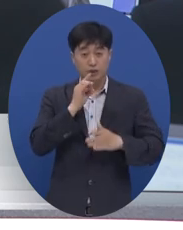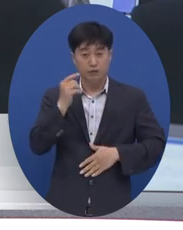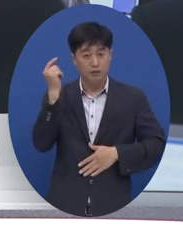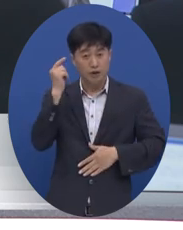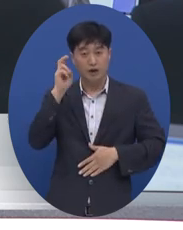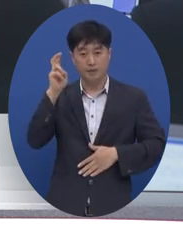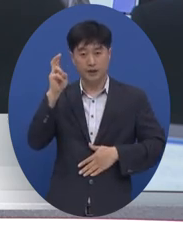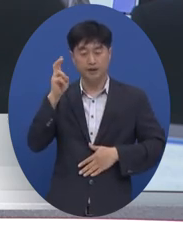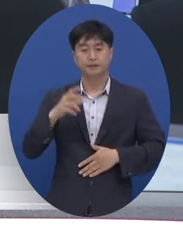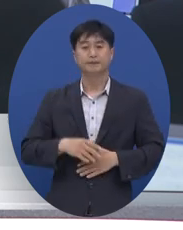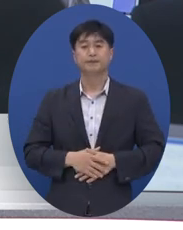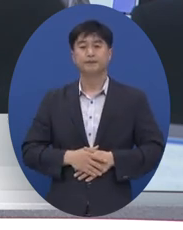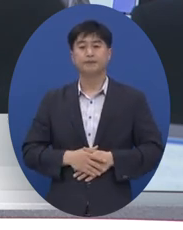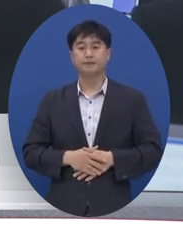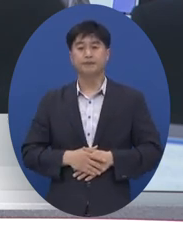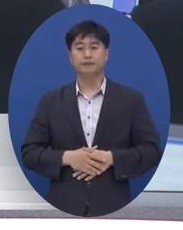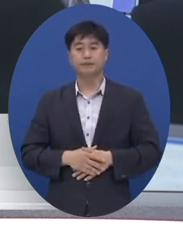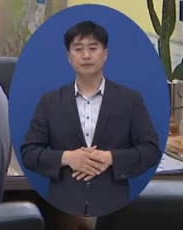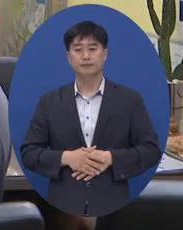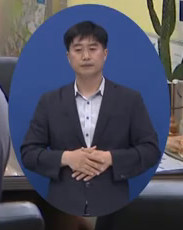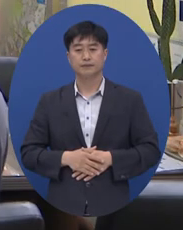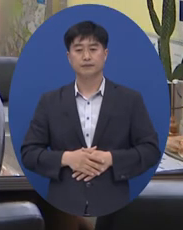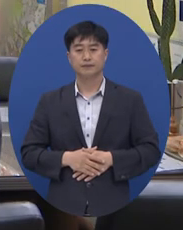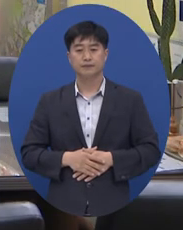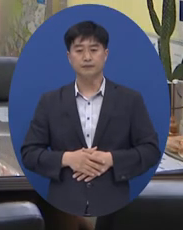최재영 기자가 구체적으로 알려드립니다.